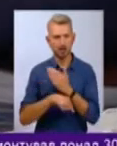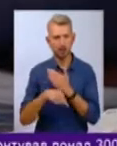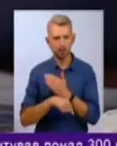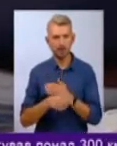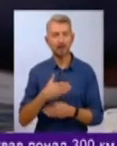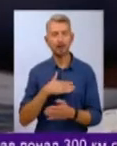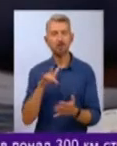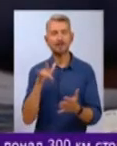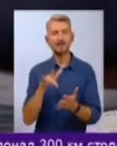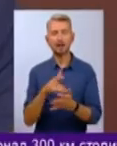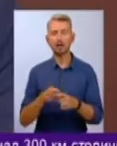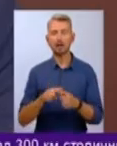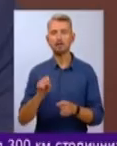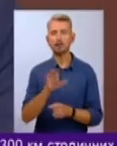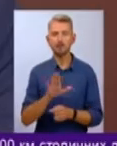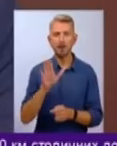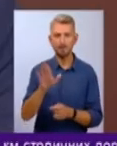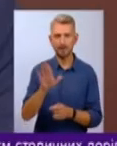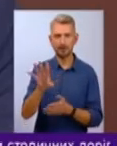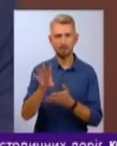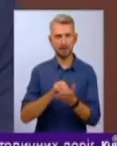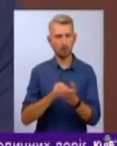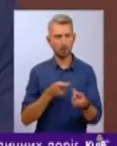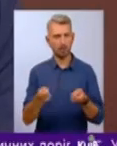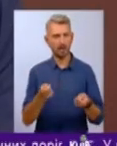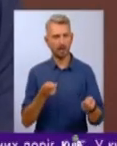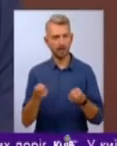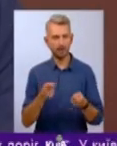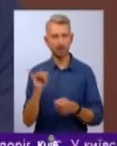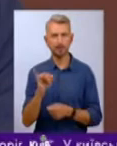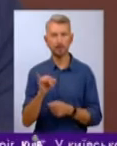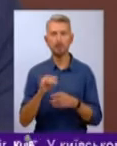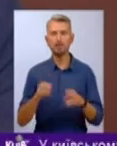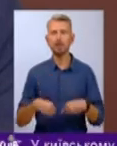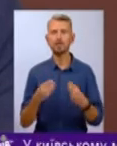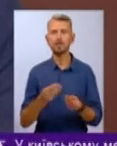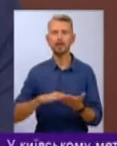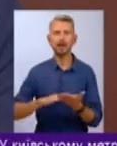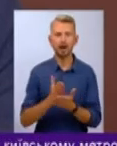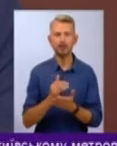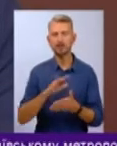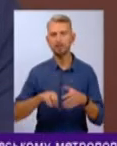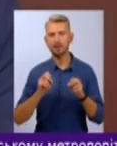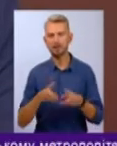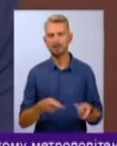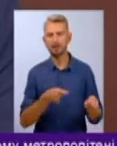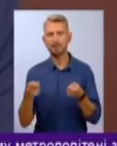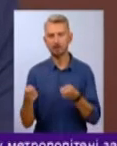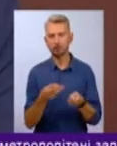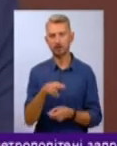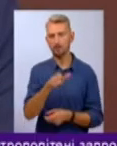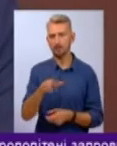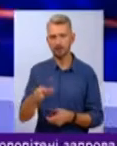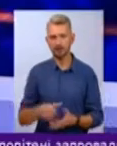Наша цель – это европейская модель управления и предоставление качественных и безопасных перевозок для наших